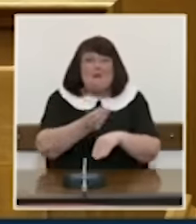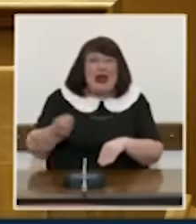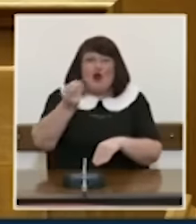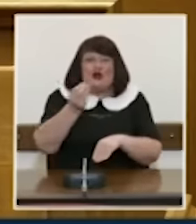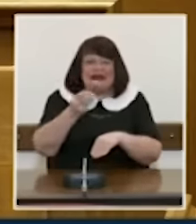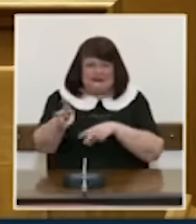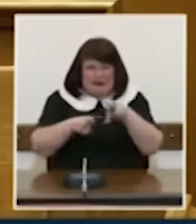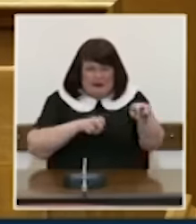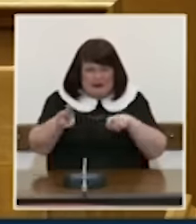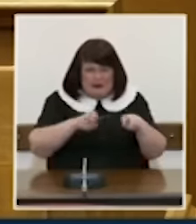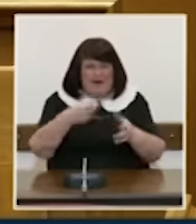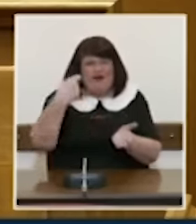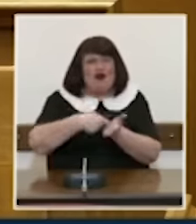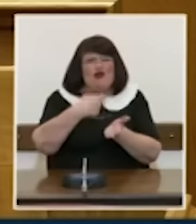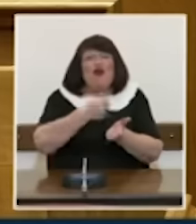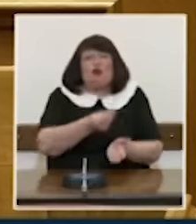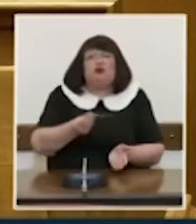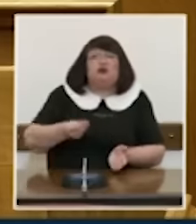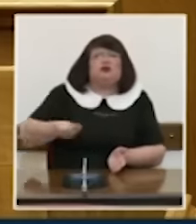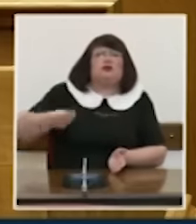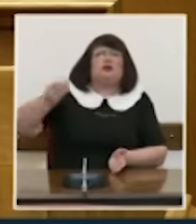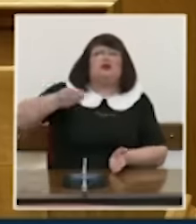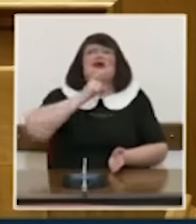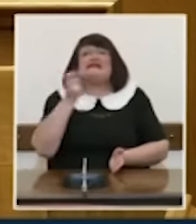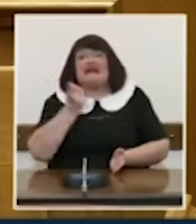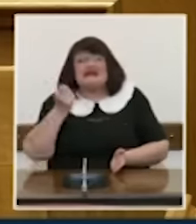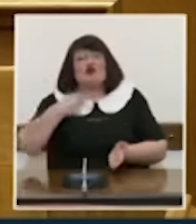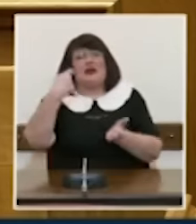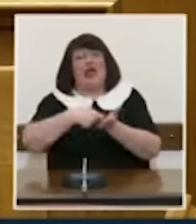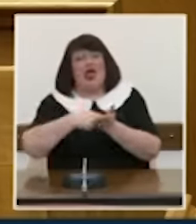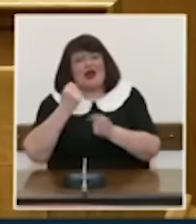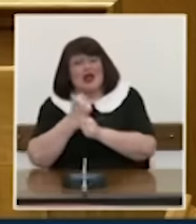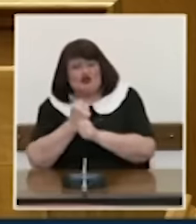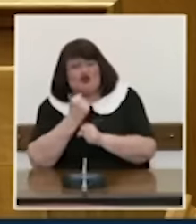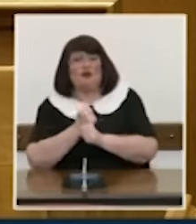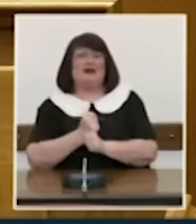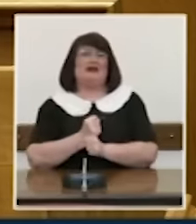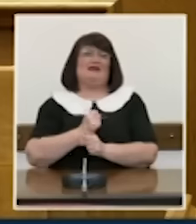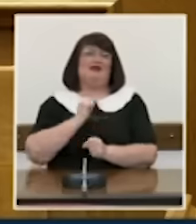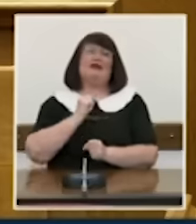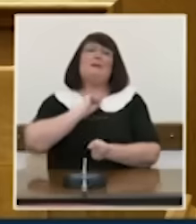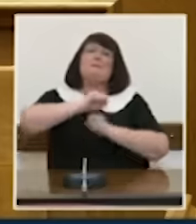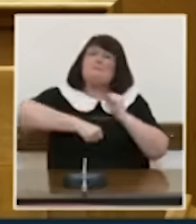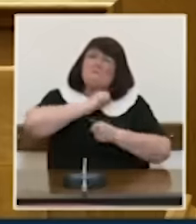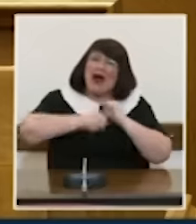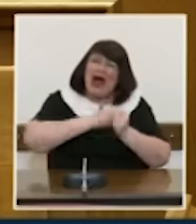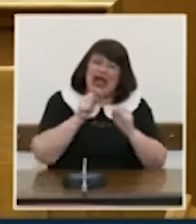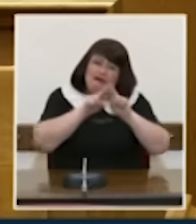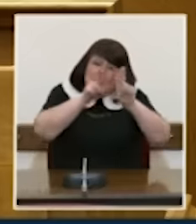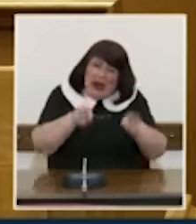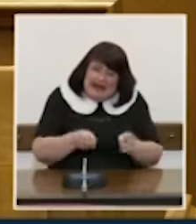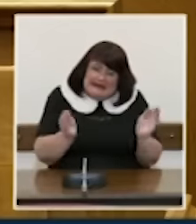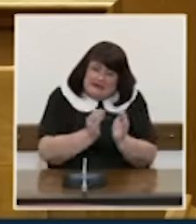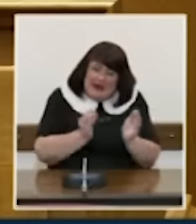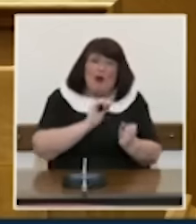την υπερφορολόγηση των εργαζομένων, των συνταξιούχων, των ανθρώπων που παλεύουν να κρατήσουν ένα μικρό μαγαζί και τους